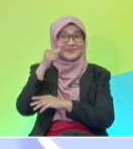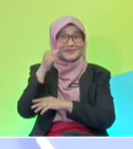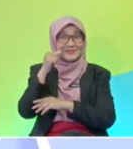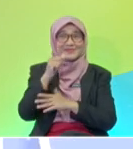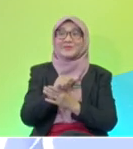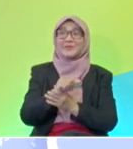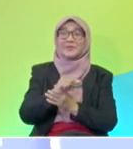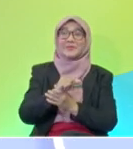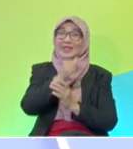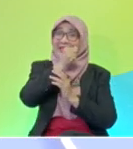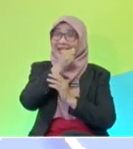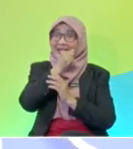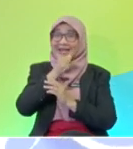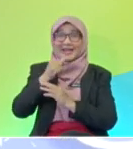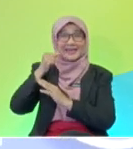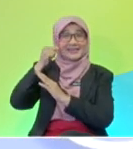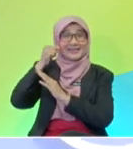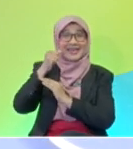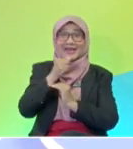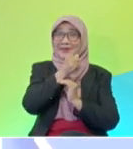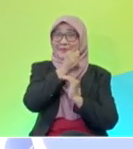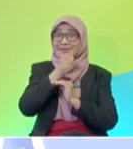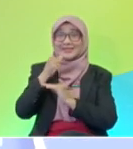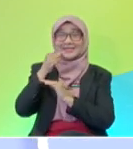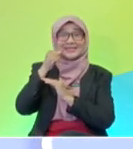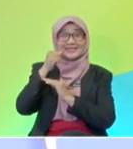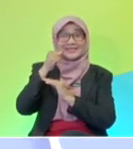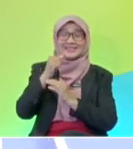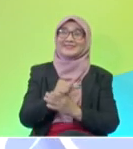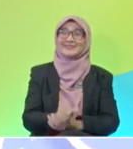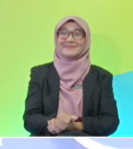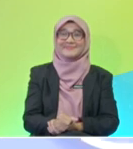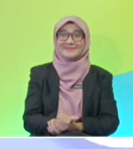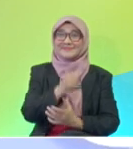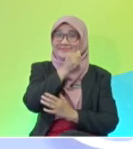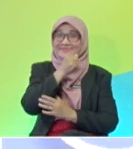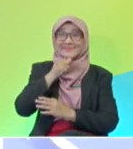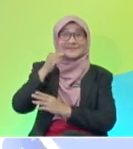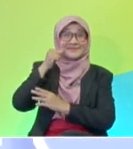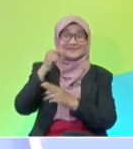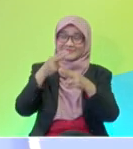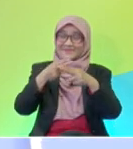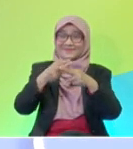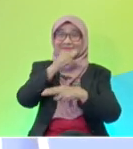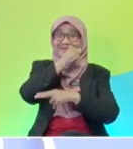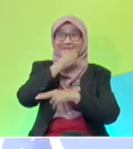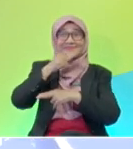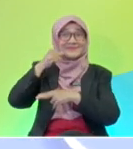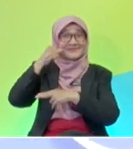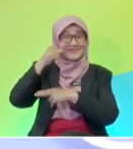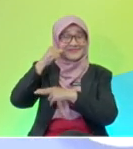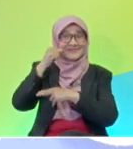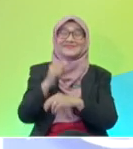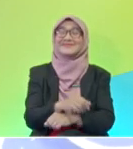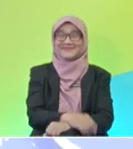Kaila dari sk Taman Desa dua Rawang Hai Adik Amina lamai sikit Hai Amina sedap